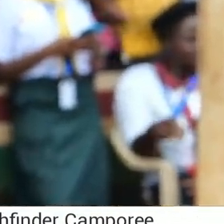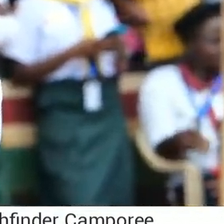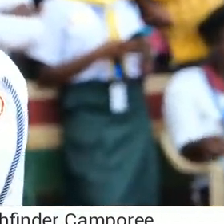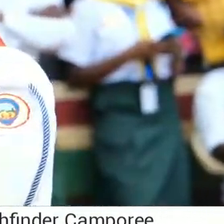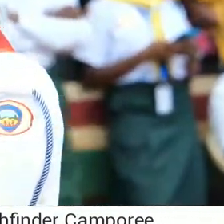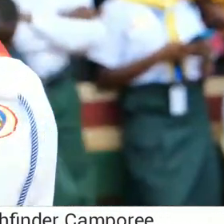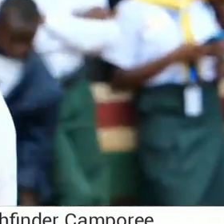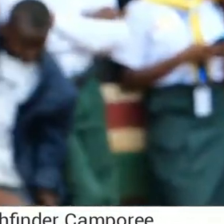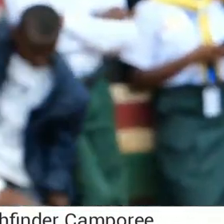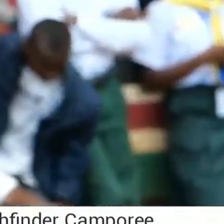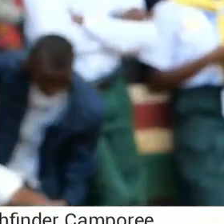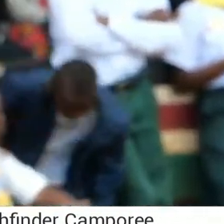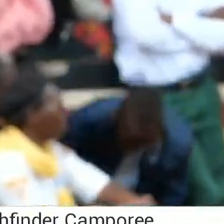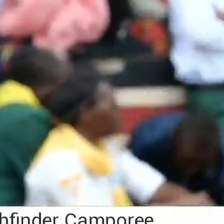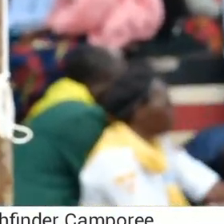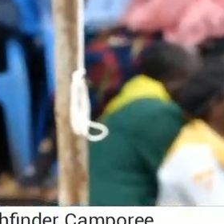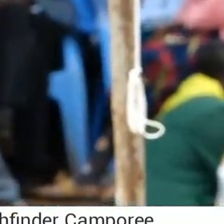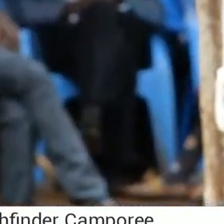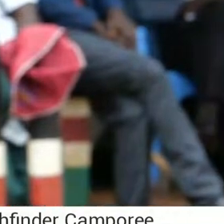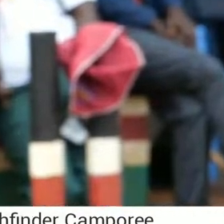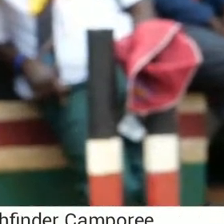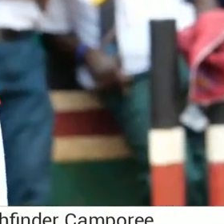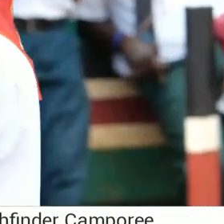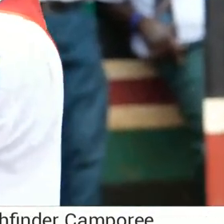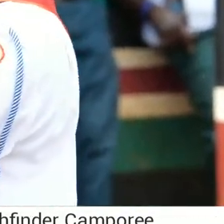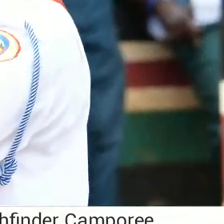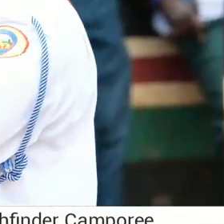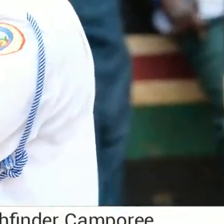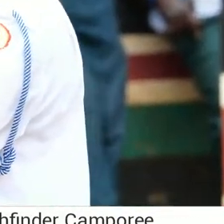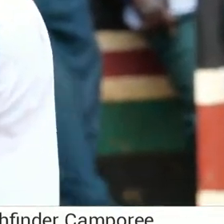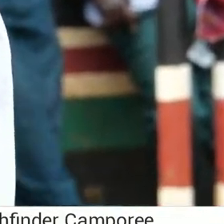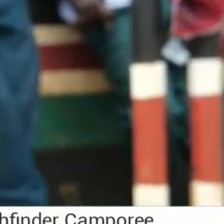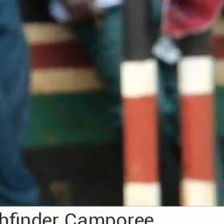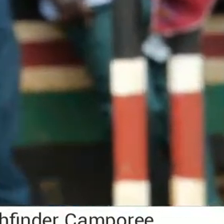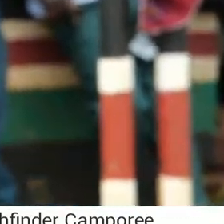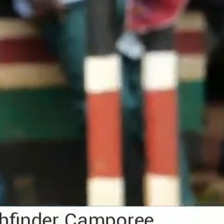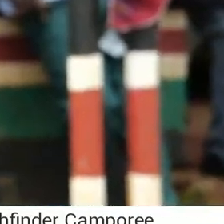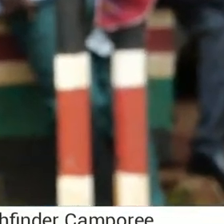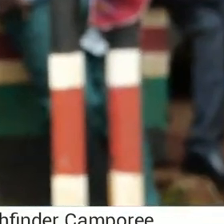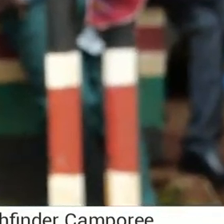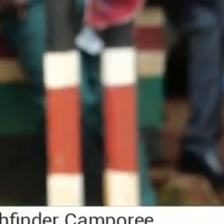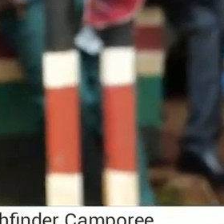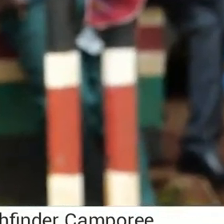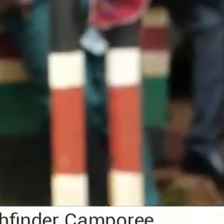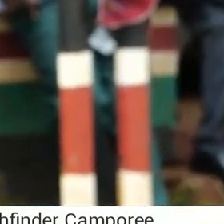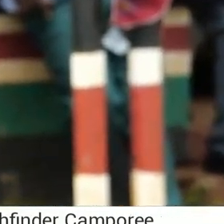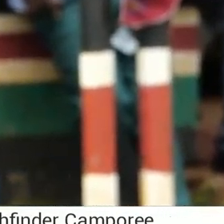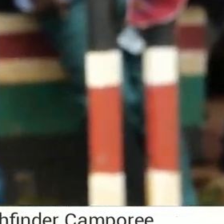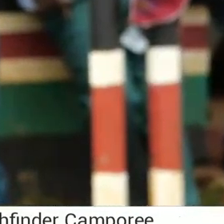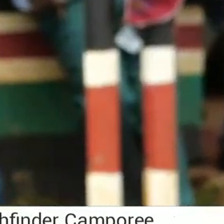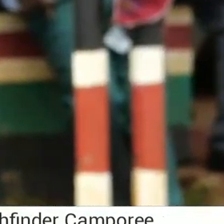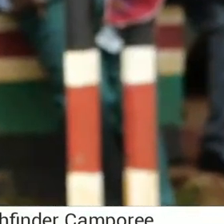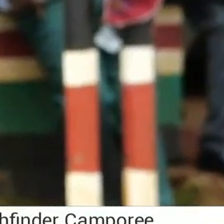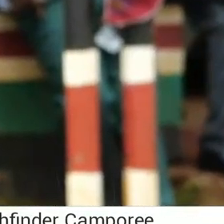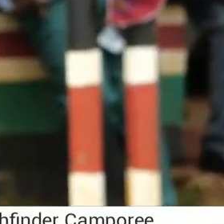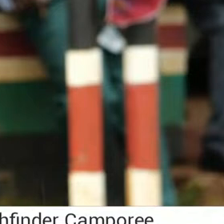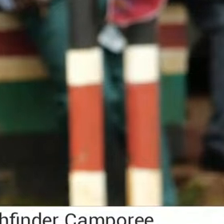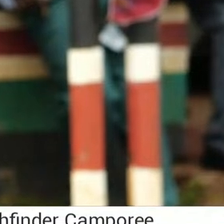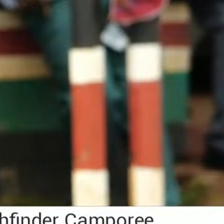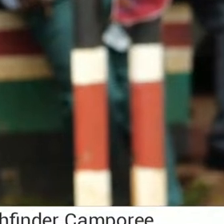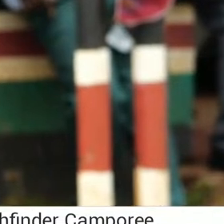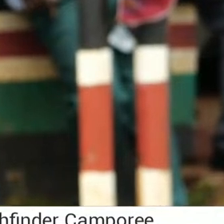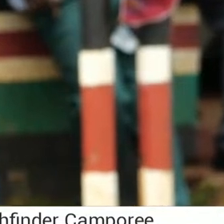imekuwa ngumu, ukiangalia huku na huku ni moshi. Mungu ni mwaminifu ujapomuona Yesu. Yesu anakuona